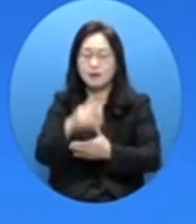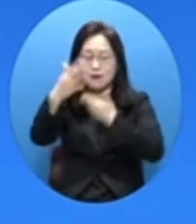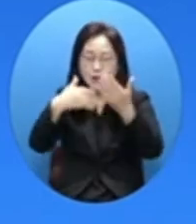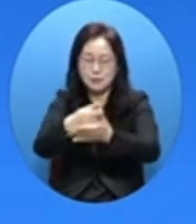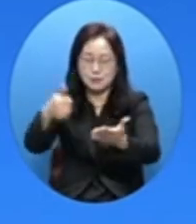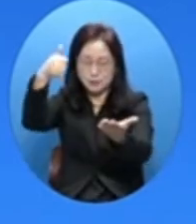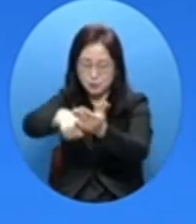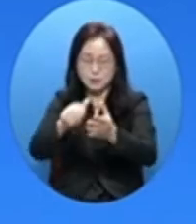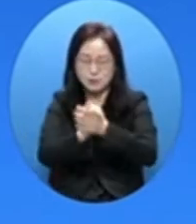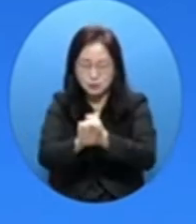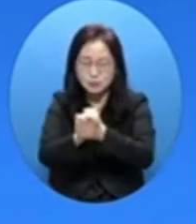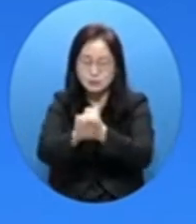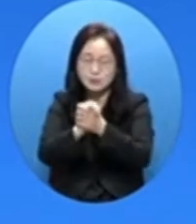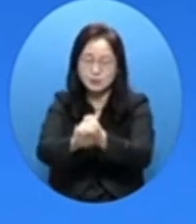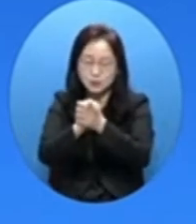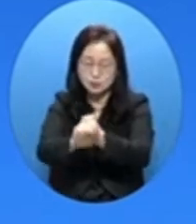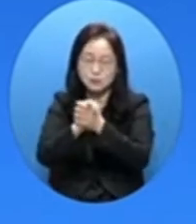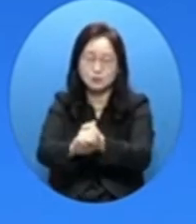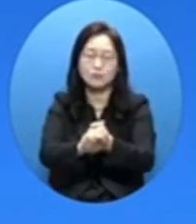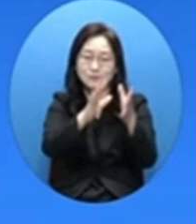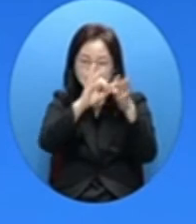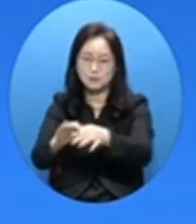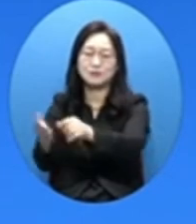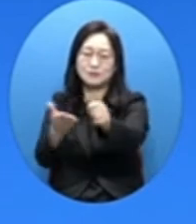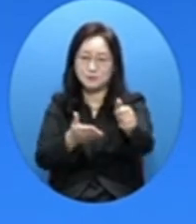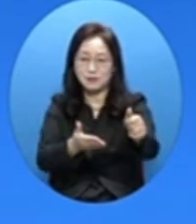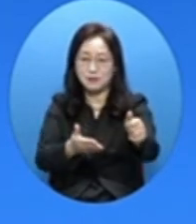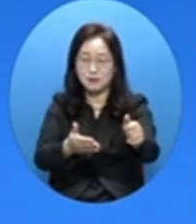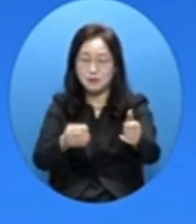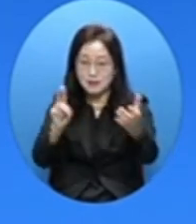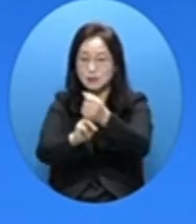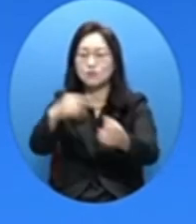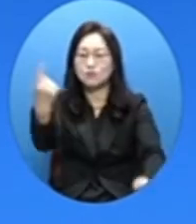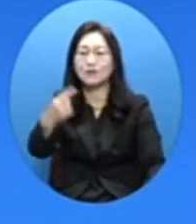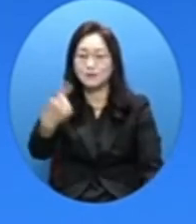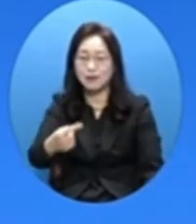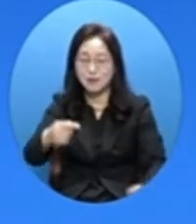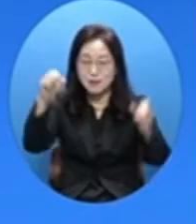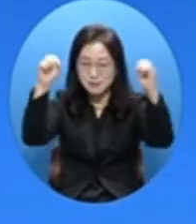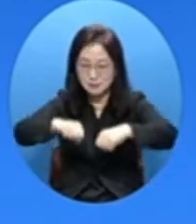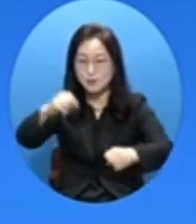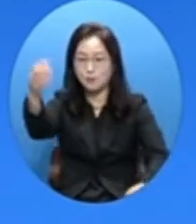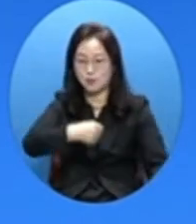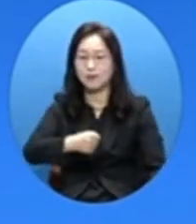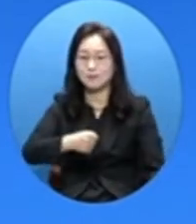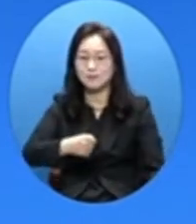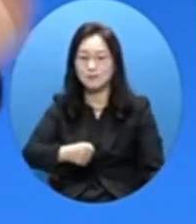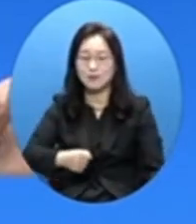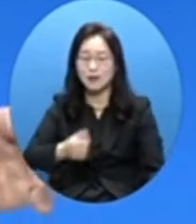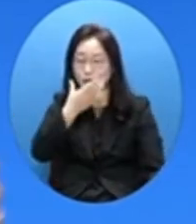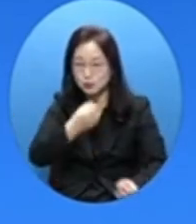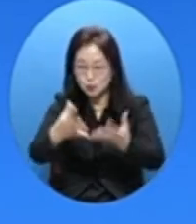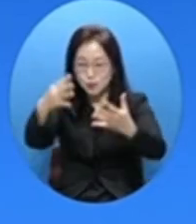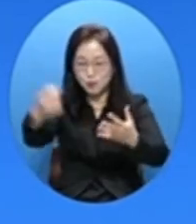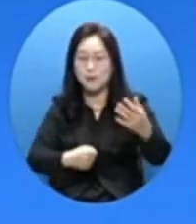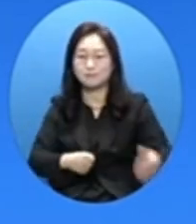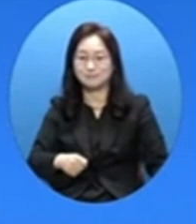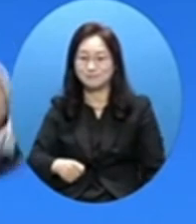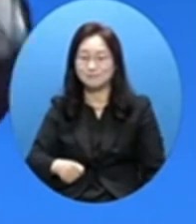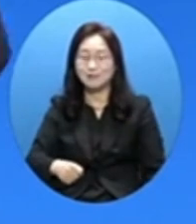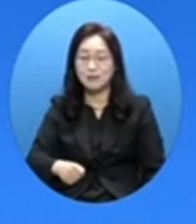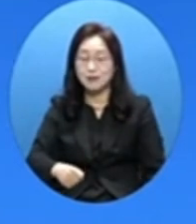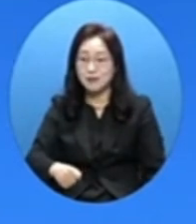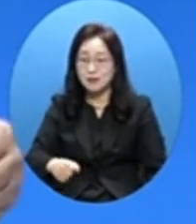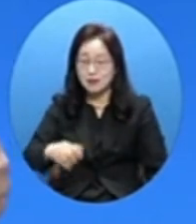앞에 기도하고 또 기도하고 또 기도하시기 바랍니다. 기적이 일어날 것입니다. 응답이 다가올 것입니다. 주님의 축복이 말 것입니다. 모든